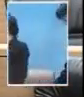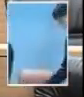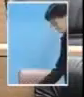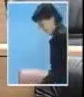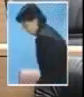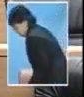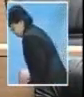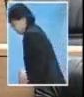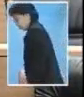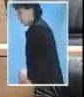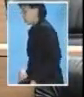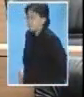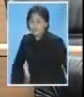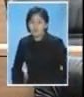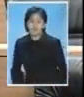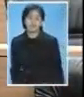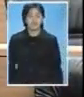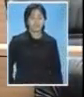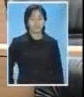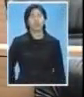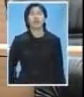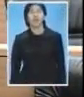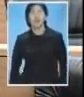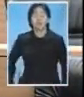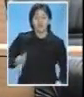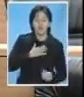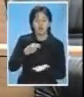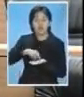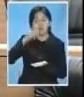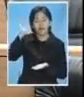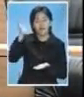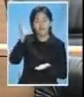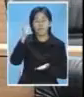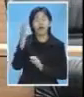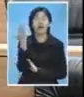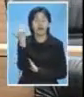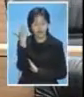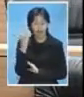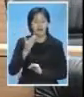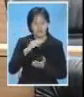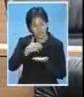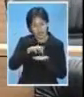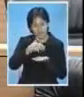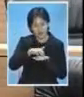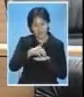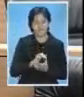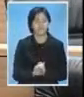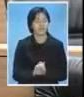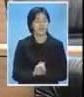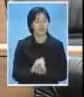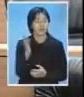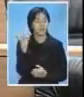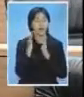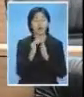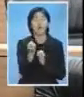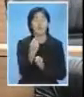กขึ้นมาพูดในสภาผู้แทนราษฎรก่อนหน้านู้นในสมัยที่แล้วนะครับทุกคนในสมัยนั้นบอก